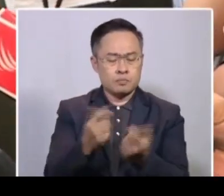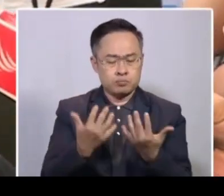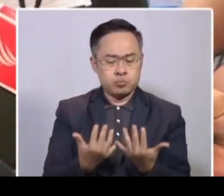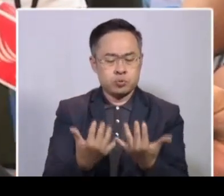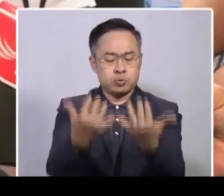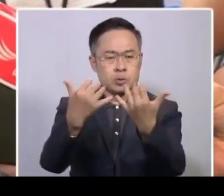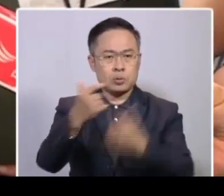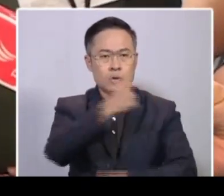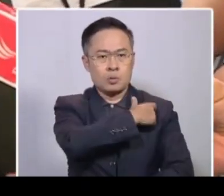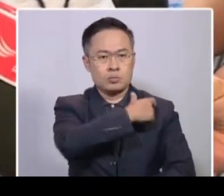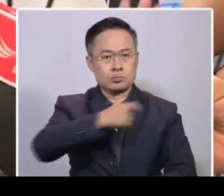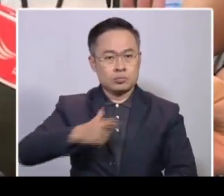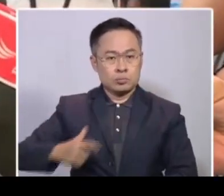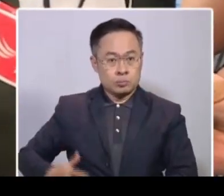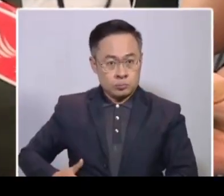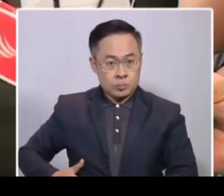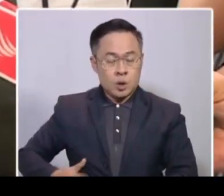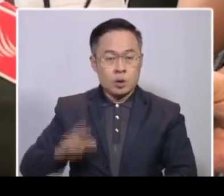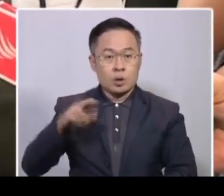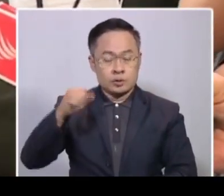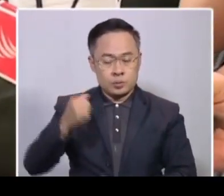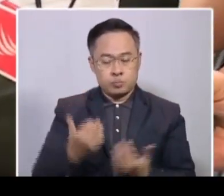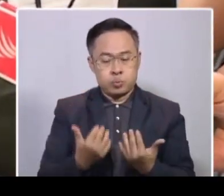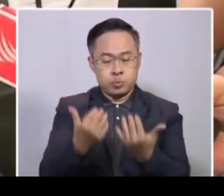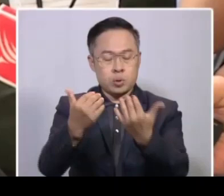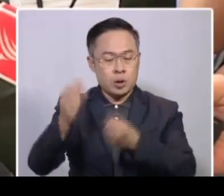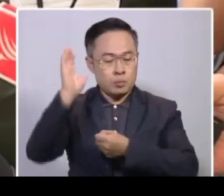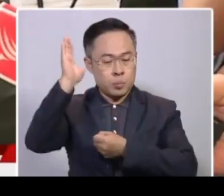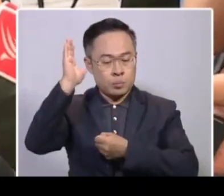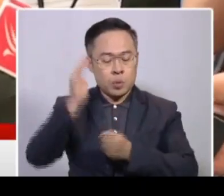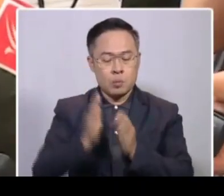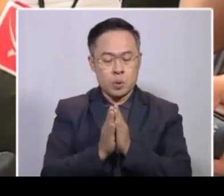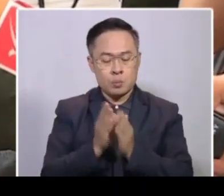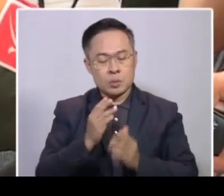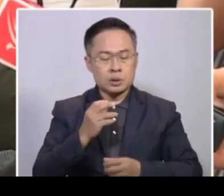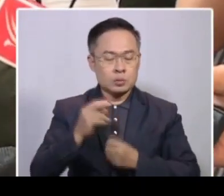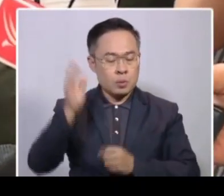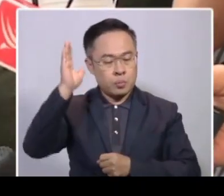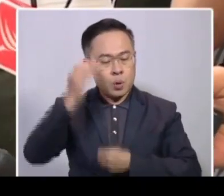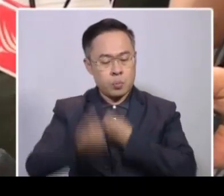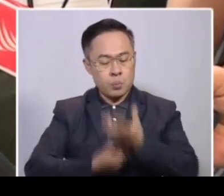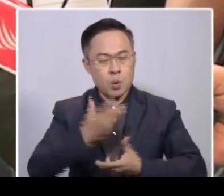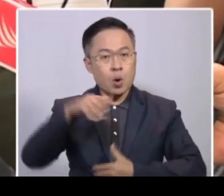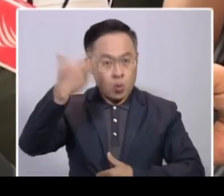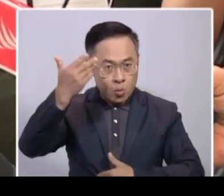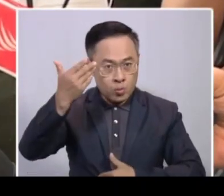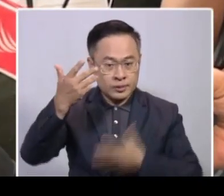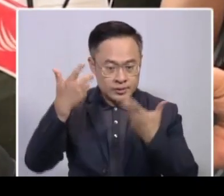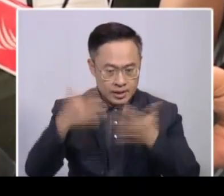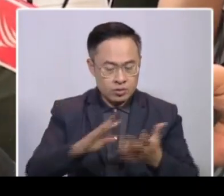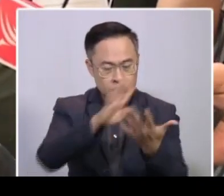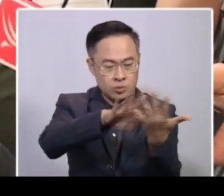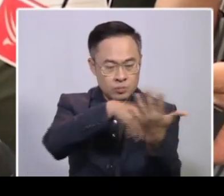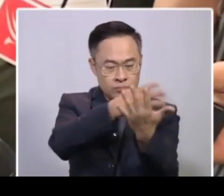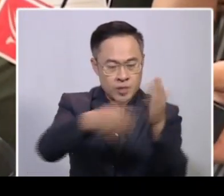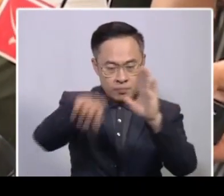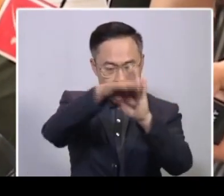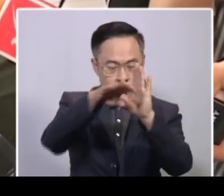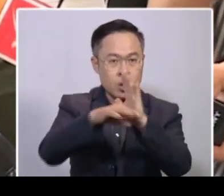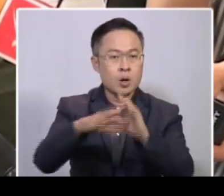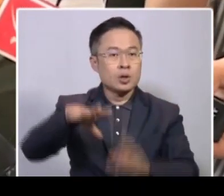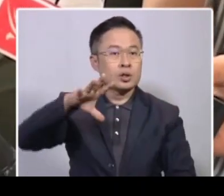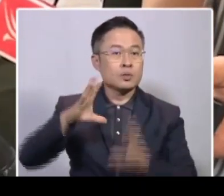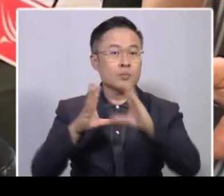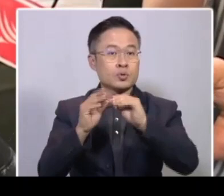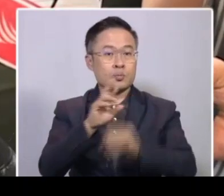เวลาตรวจสอบคุณสมบัติเนี่ยมันจะมีส่วนหนึ่งส่วนใหญ่เลยแหละจะต้องให้รัฐมนตรีแต่ละท่